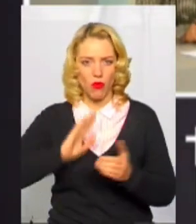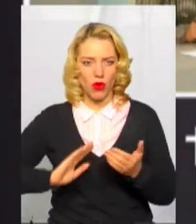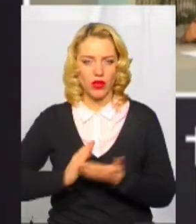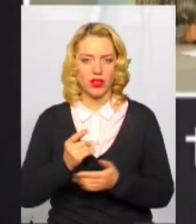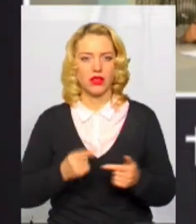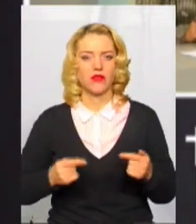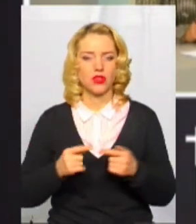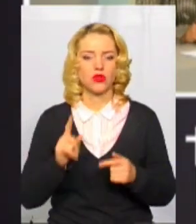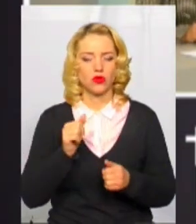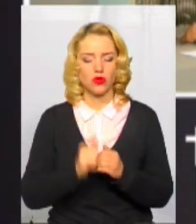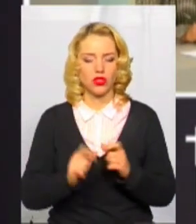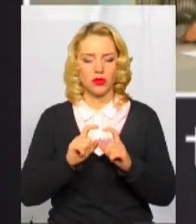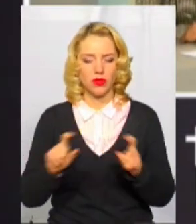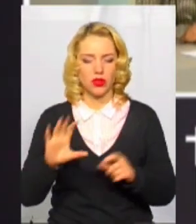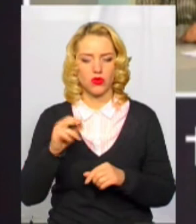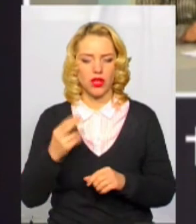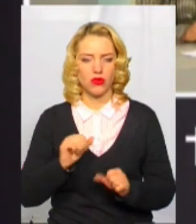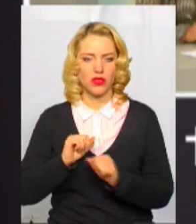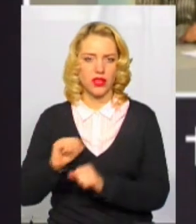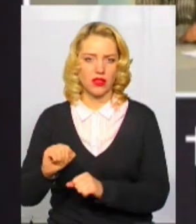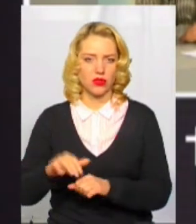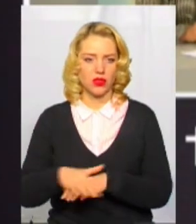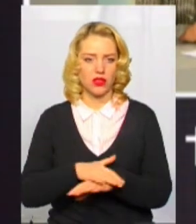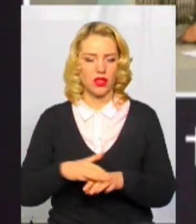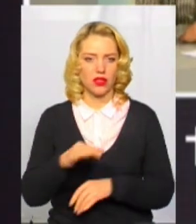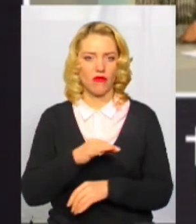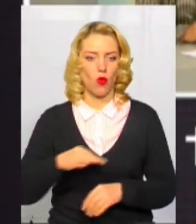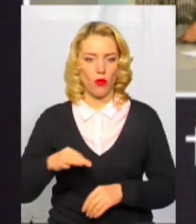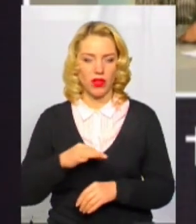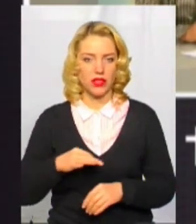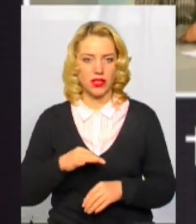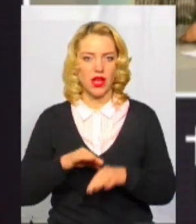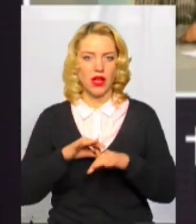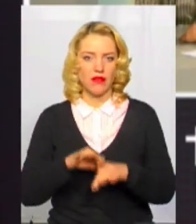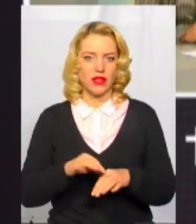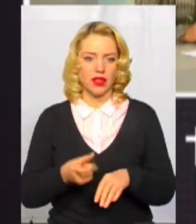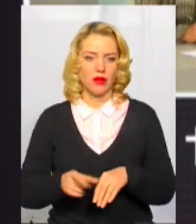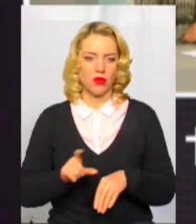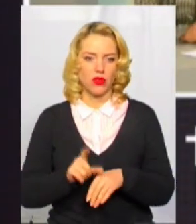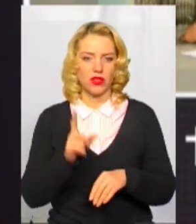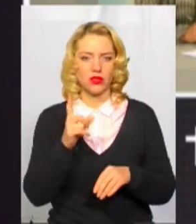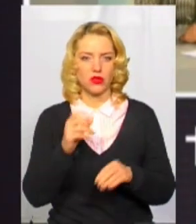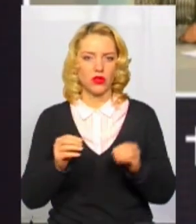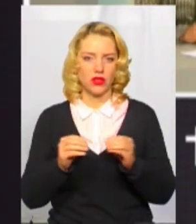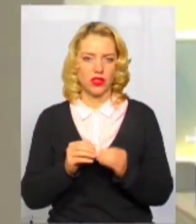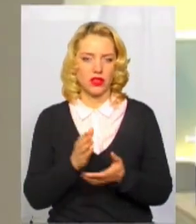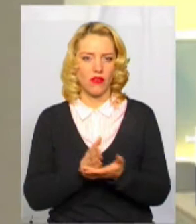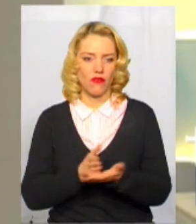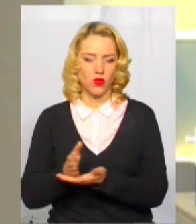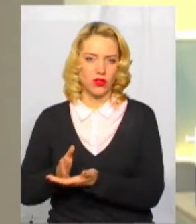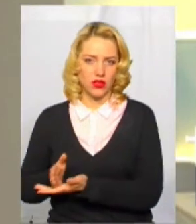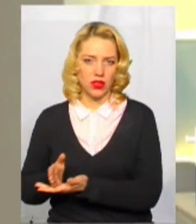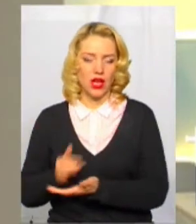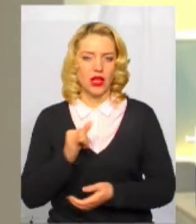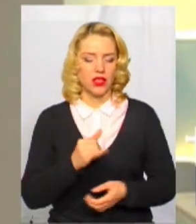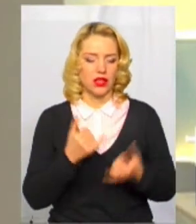кожний департамент соціального захисту населення в області веде понад 110 функцій. Тобто